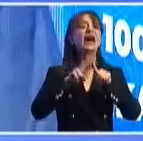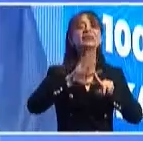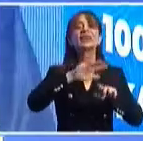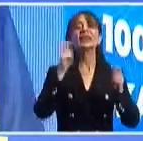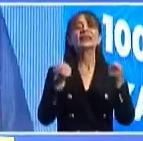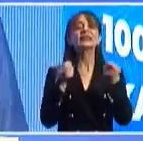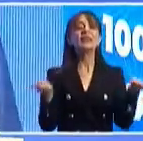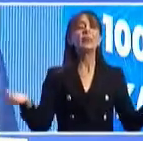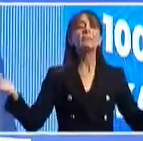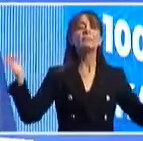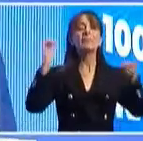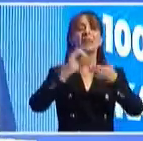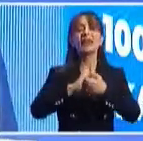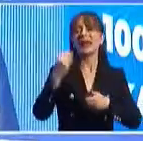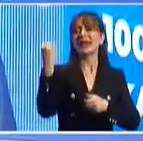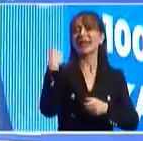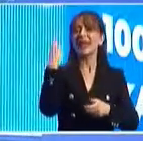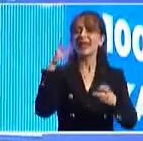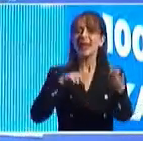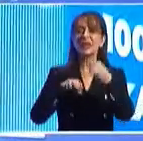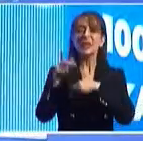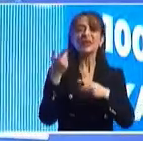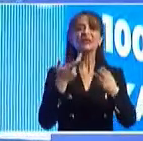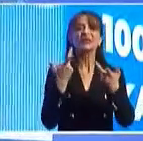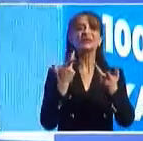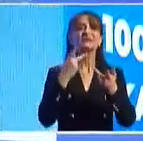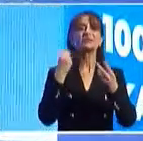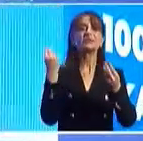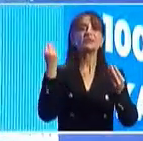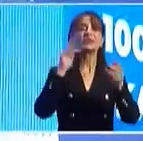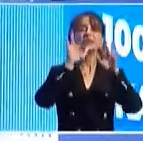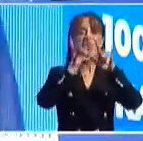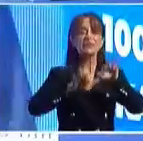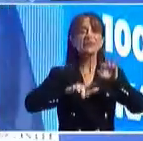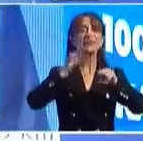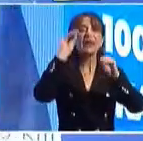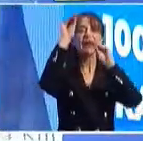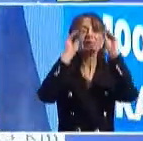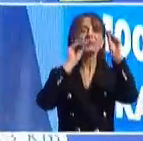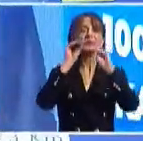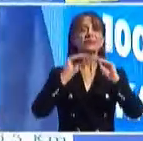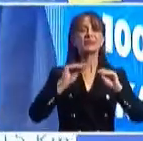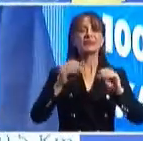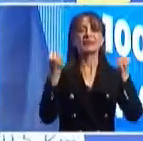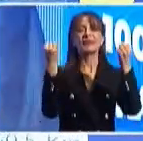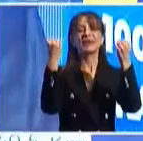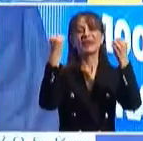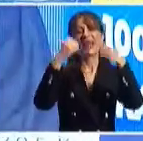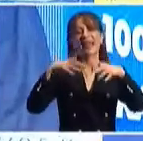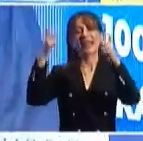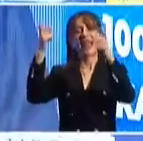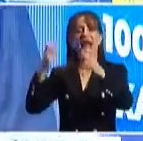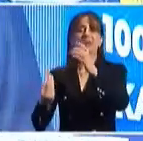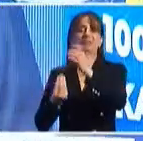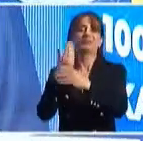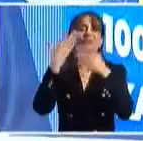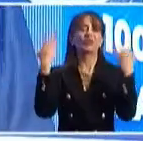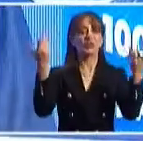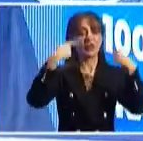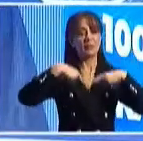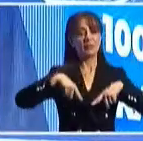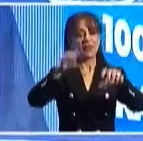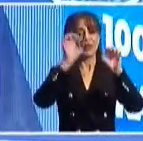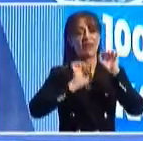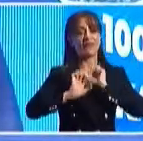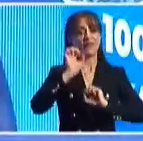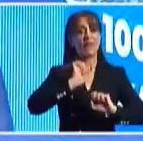sistemlerinden yeni ulaşım yazılımlarına kadar birçok alanda hizmet verecek bir tesisimizi kuracağız. Bugün biz nasıl savunma